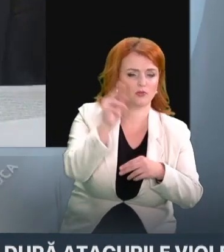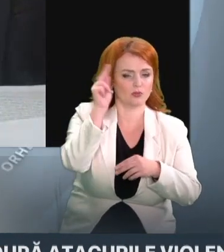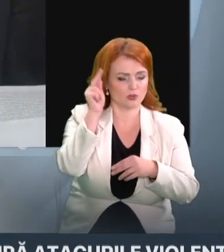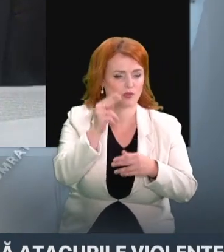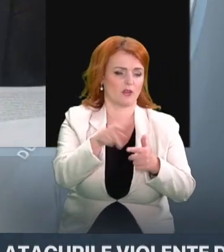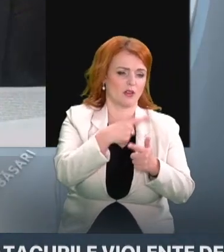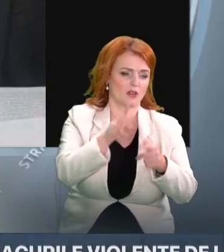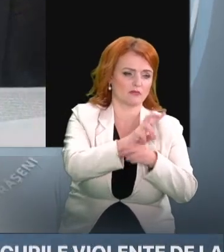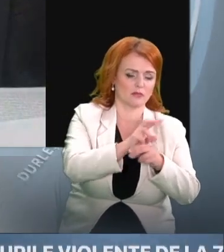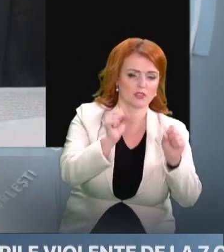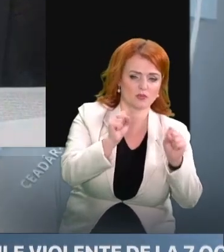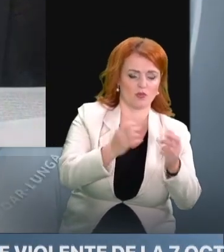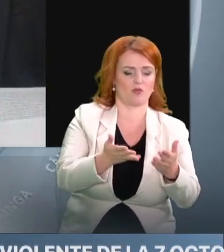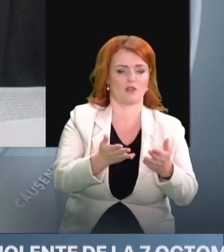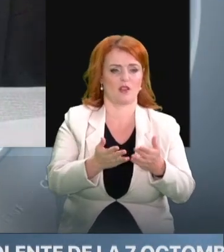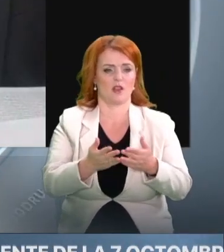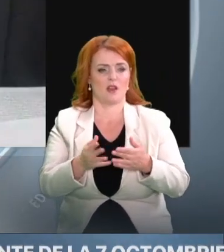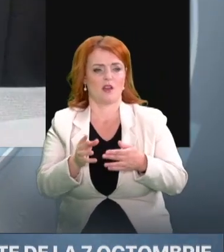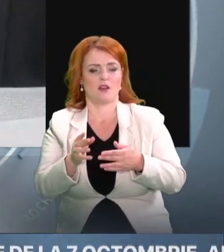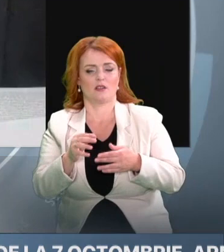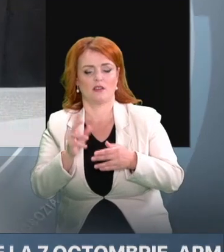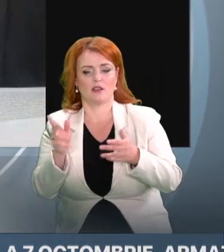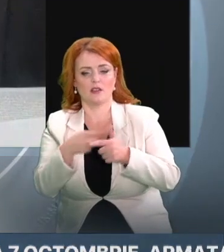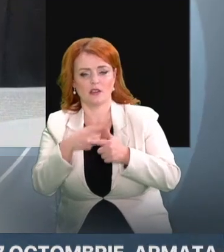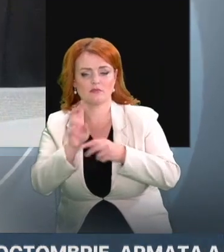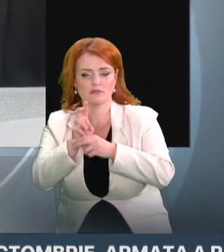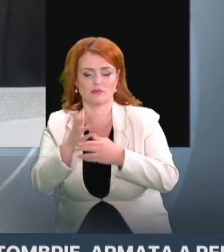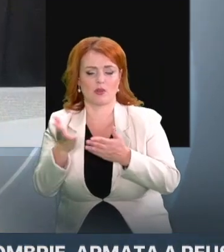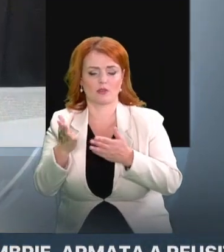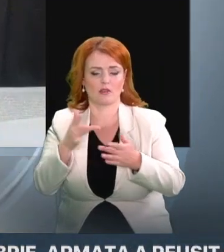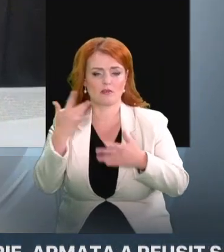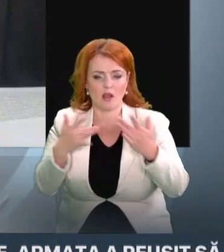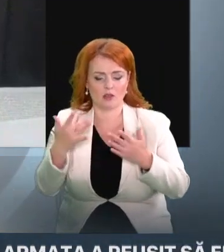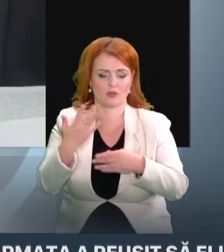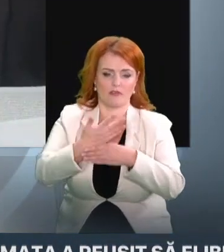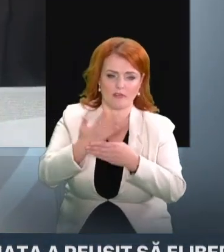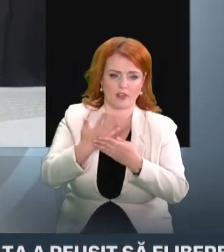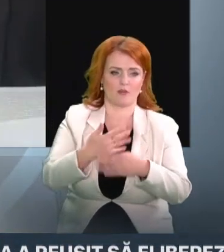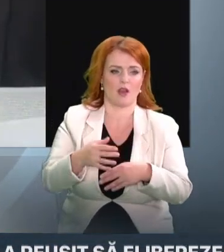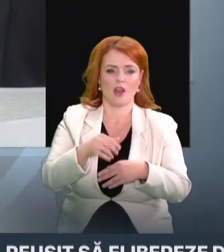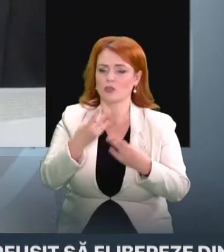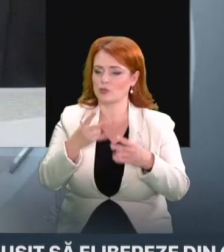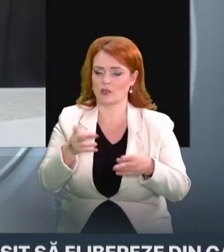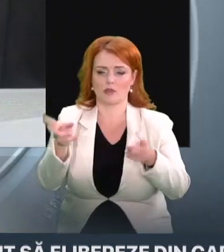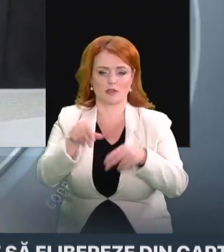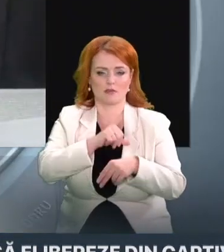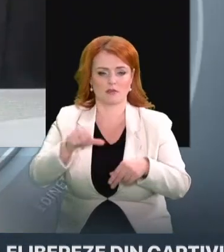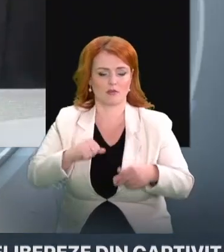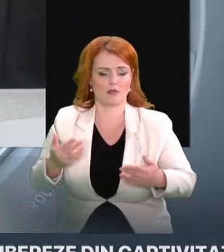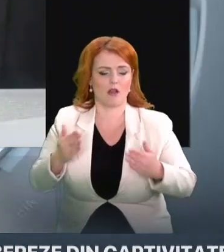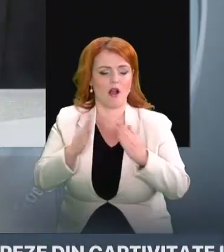monitorizați sau ghidați să meargă la un film, la un teatru, dar nici într-un caz nu trebuie să lăsați de unul singur acasă. Pentru